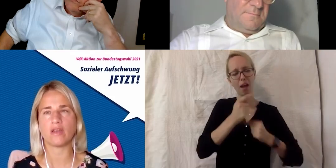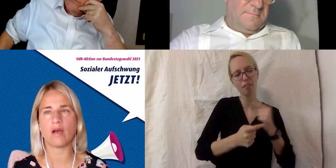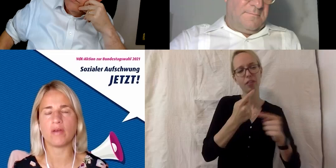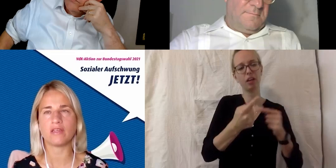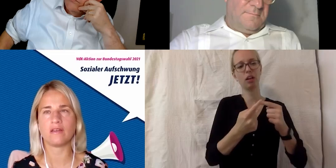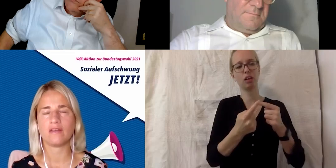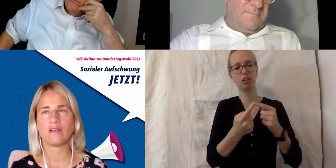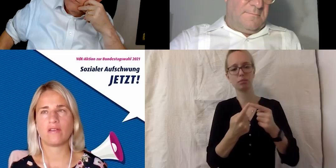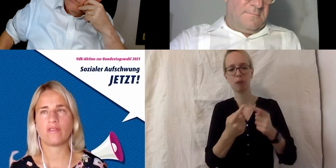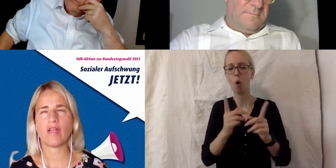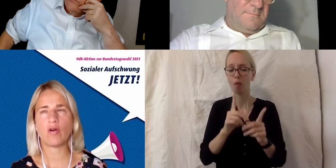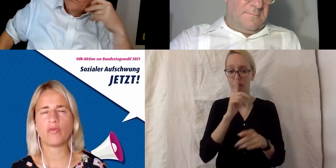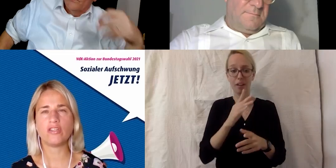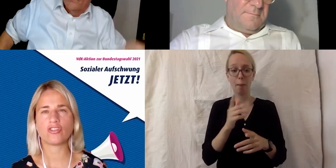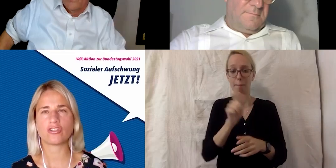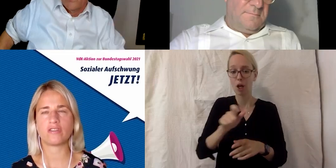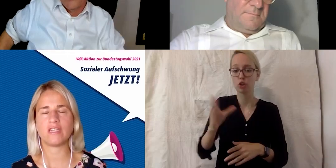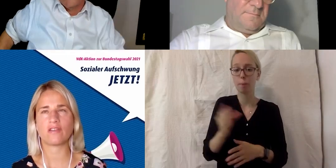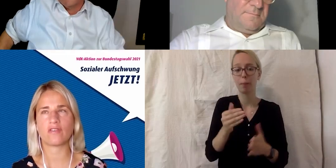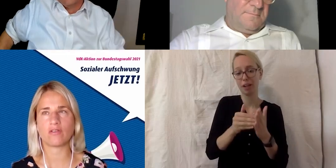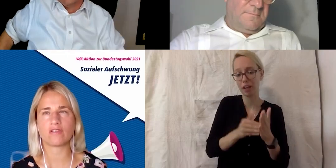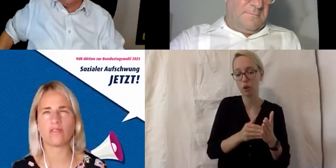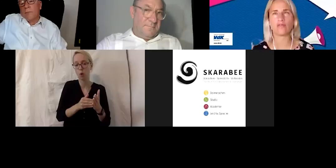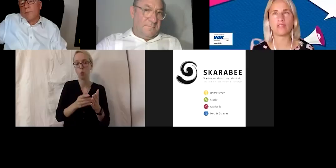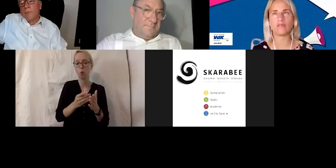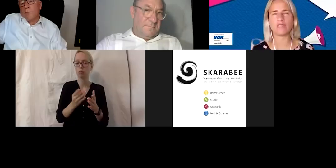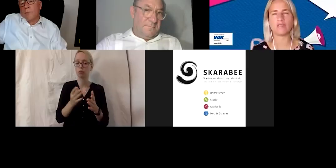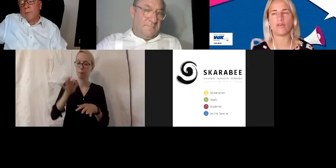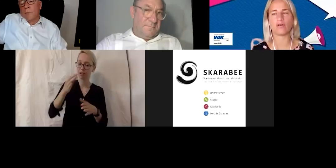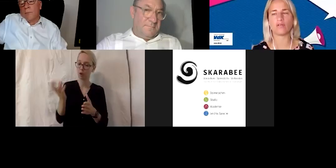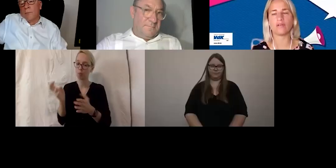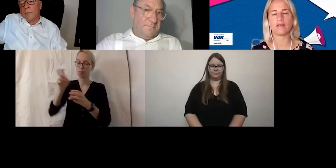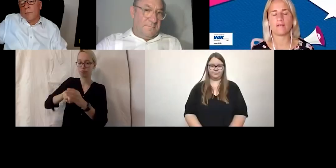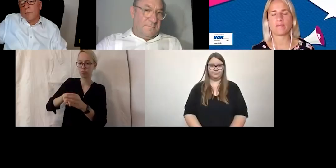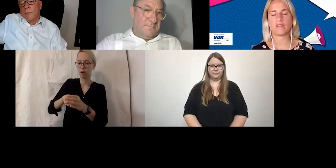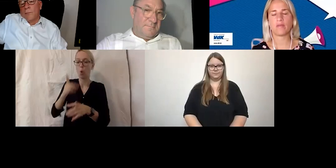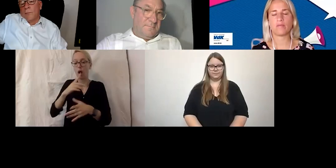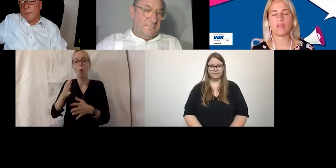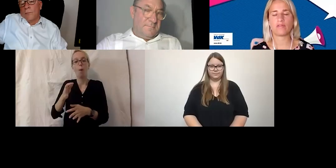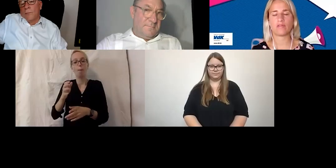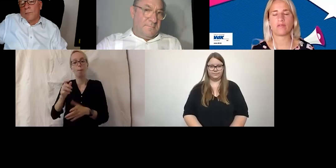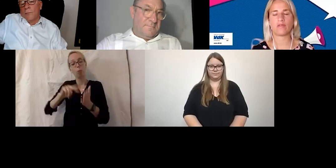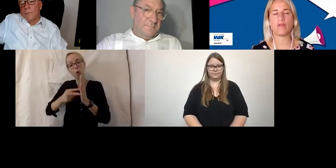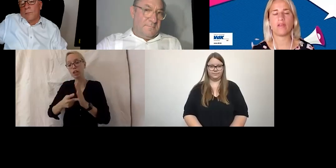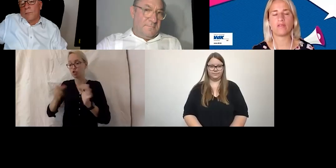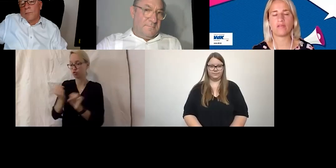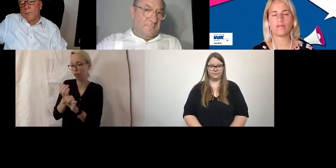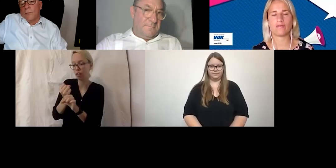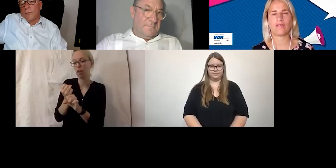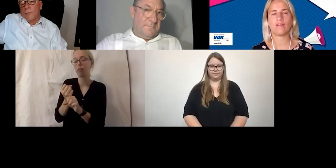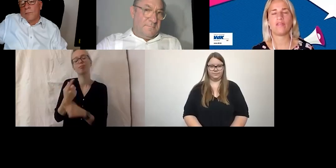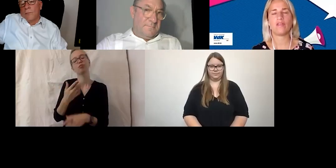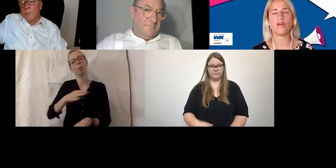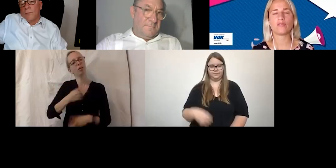Ministerien arbeiten, selber auch politisch tätig sind, auch das ist für mich eine wichtige Forderung, dass eben jetzt immerhin